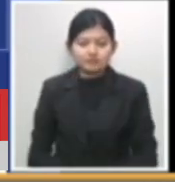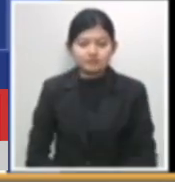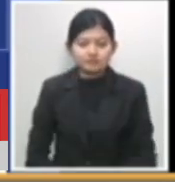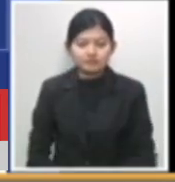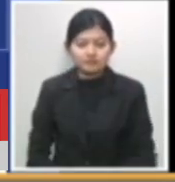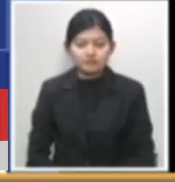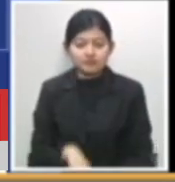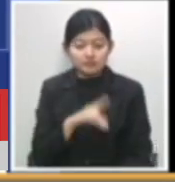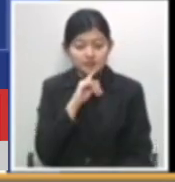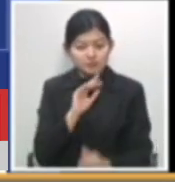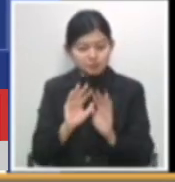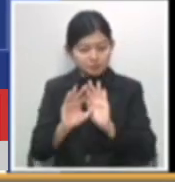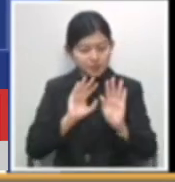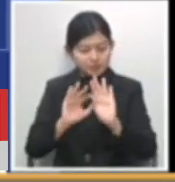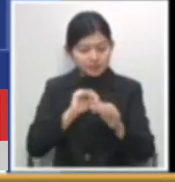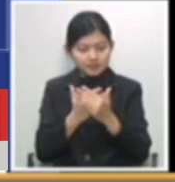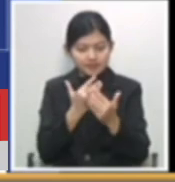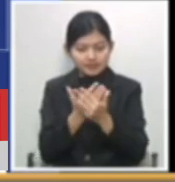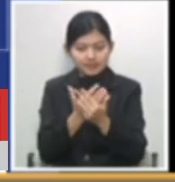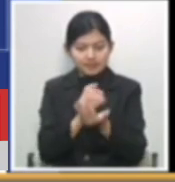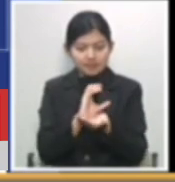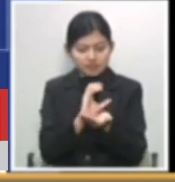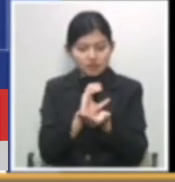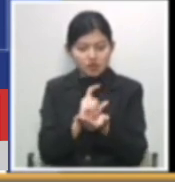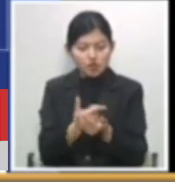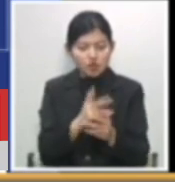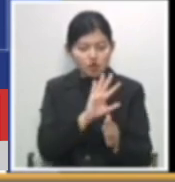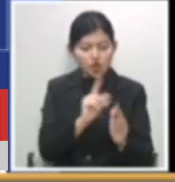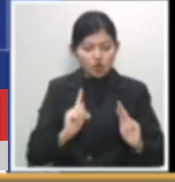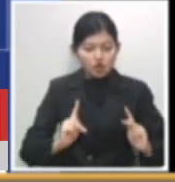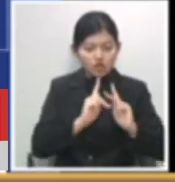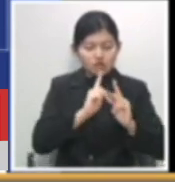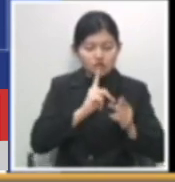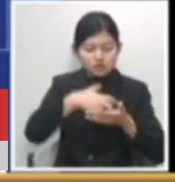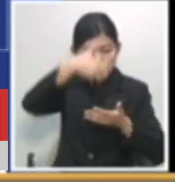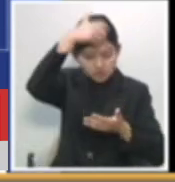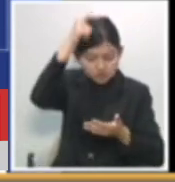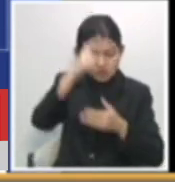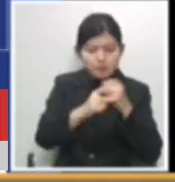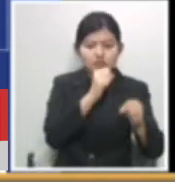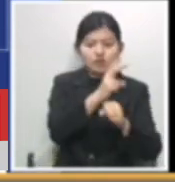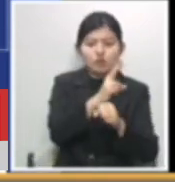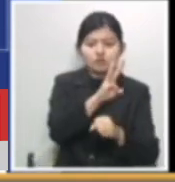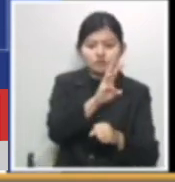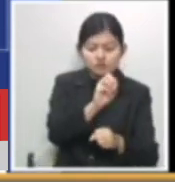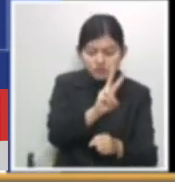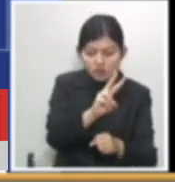หากเปรียบเทียบงบประมาณของกระทรวงกลาโหมจากปี62และ63เพิ่มขึ้น